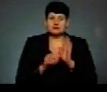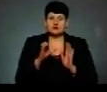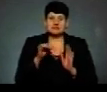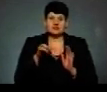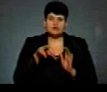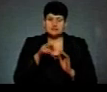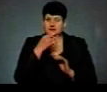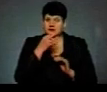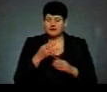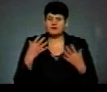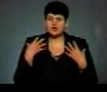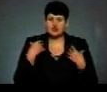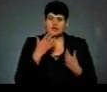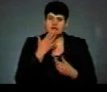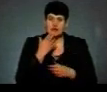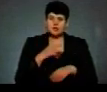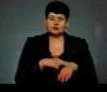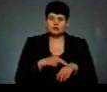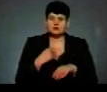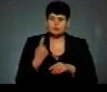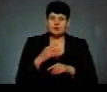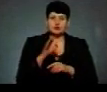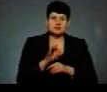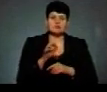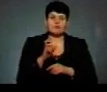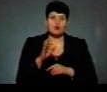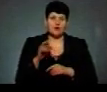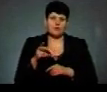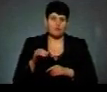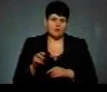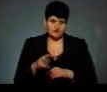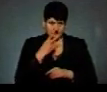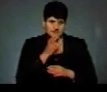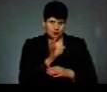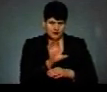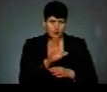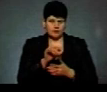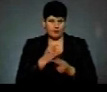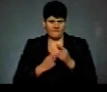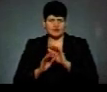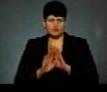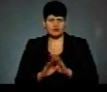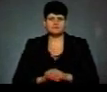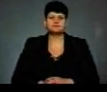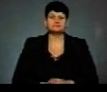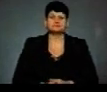повідомив начальник Нацполіції в області Олександр Богомол. Дивимося його коментар, потім повернемося.